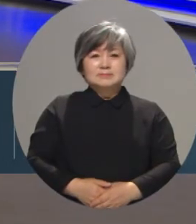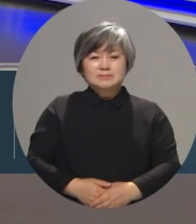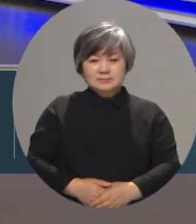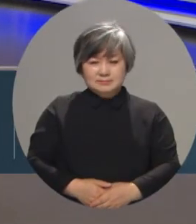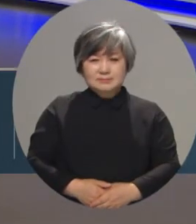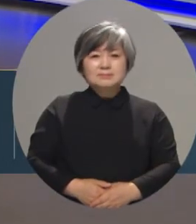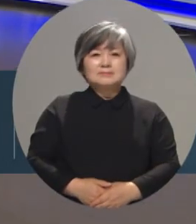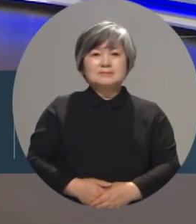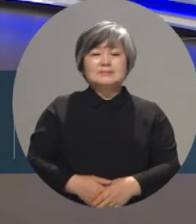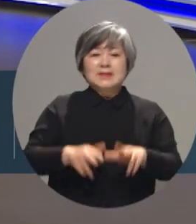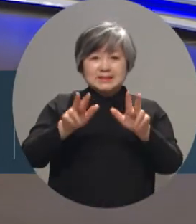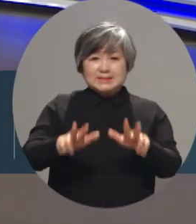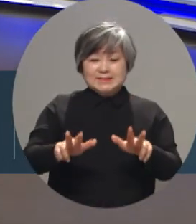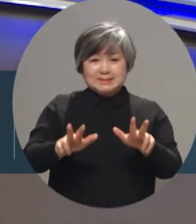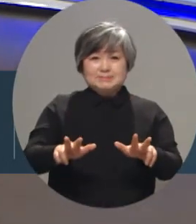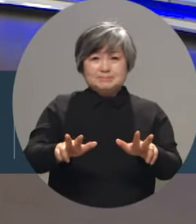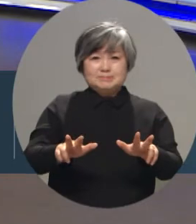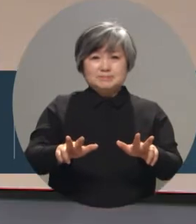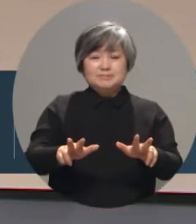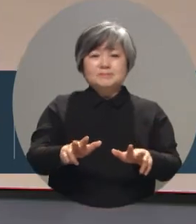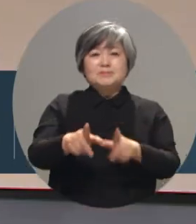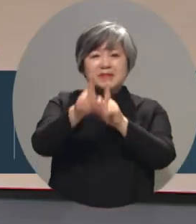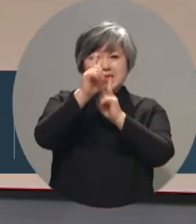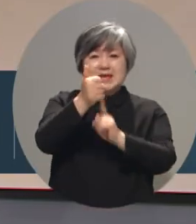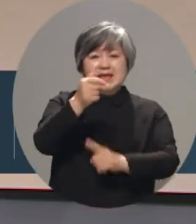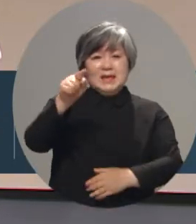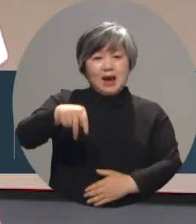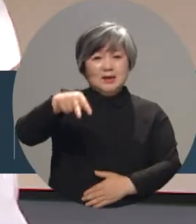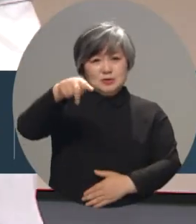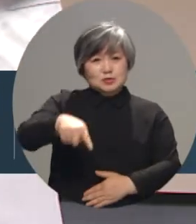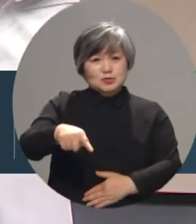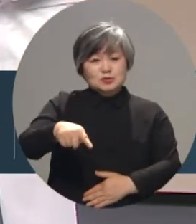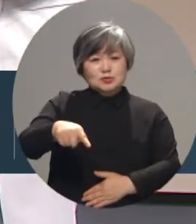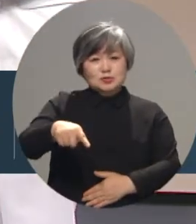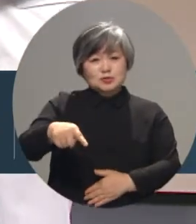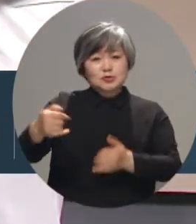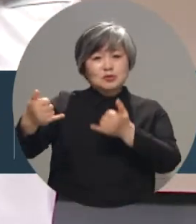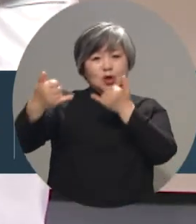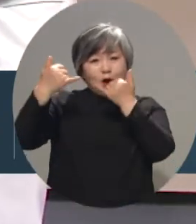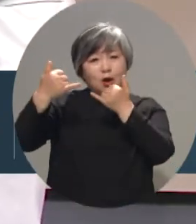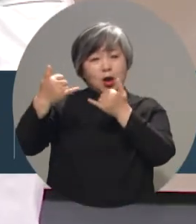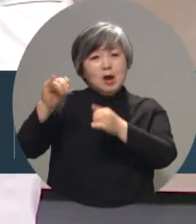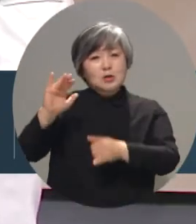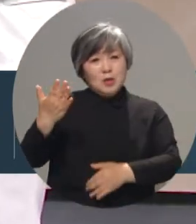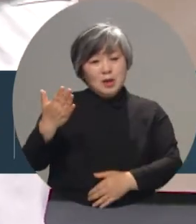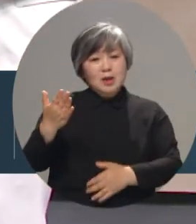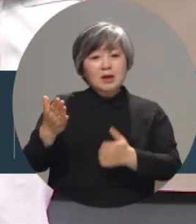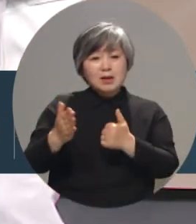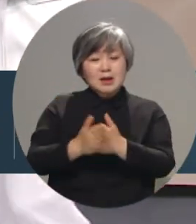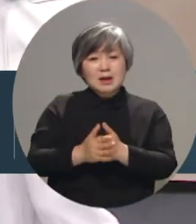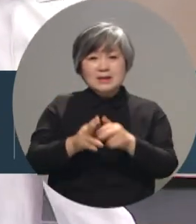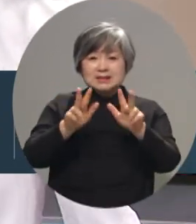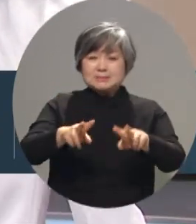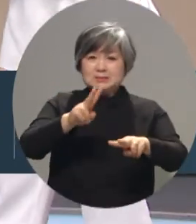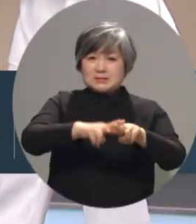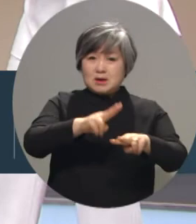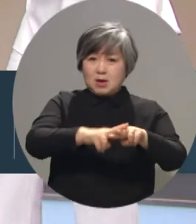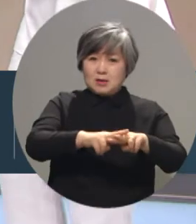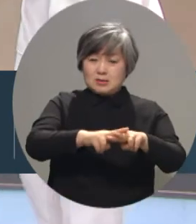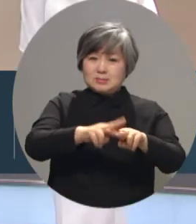네. 지금 현재 또 이학수 후보가 또 연결이 다시 되어 있다고 합니다. 네, 지금 정읍